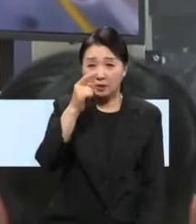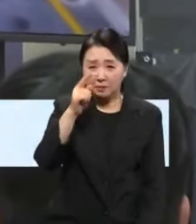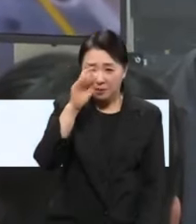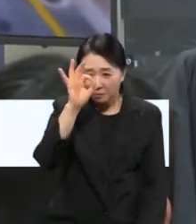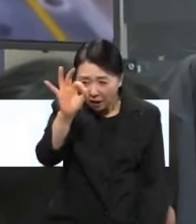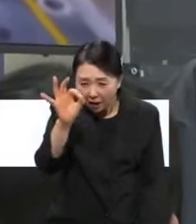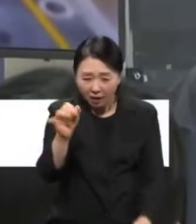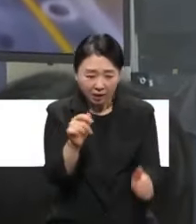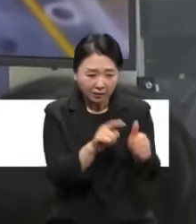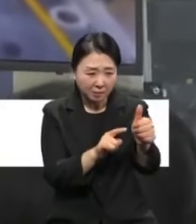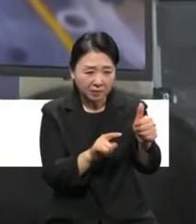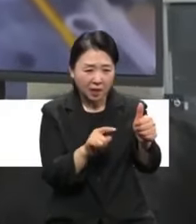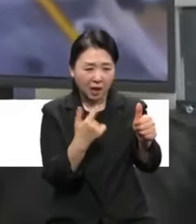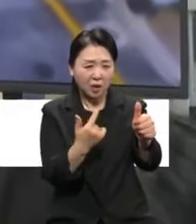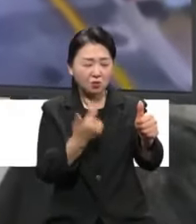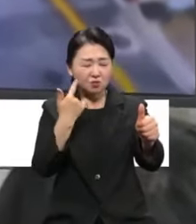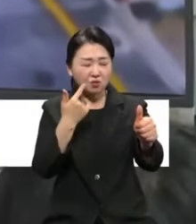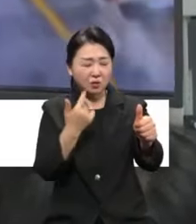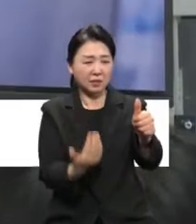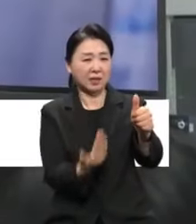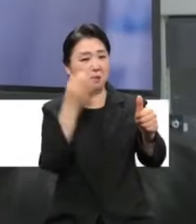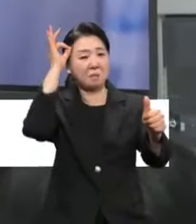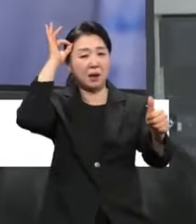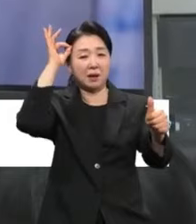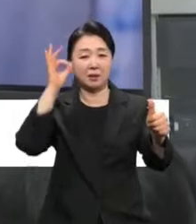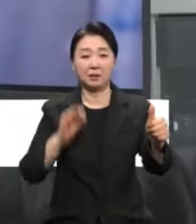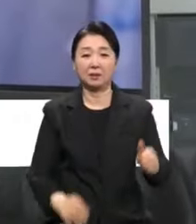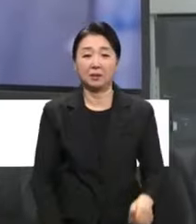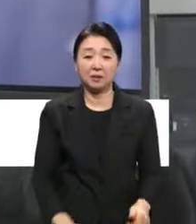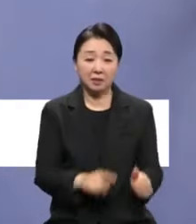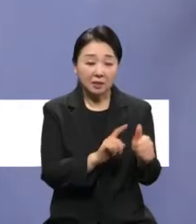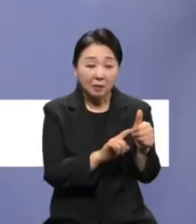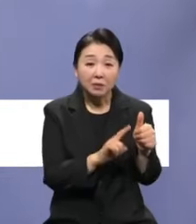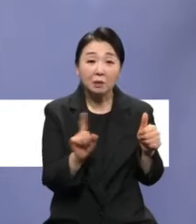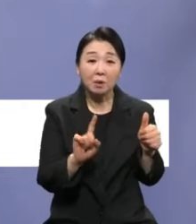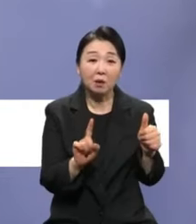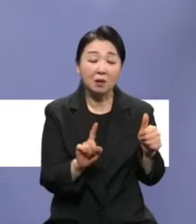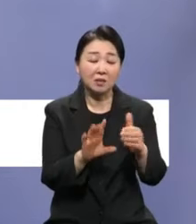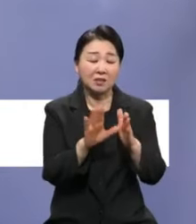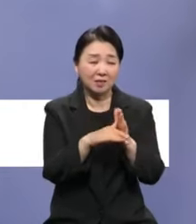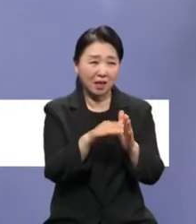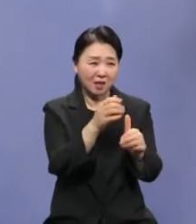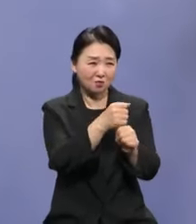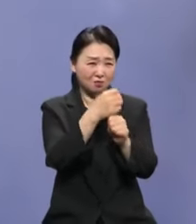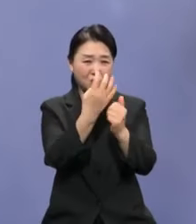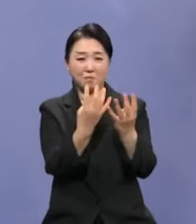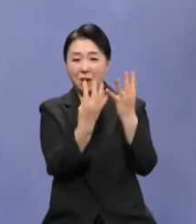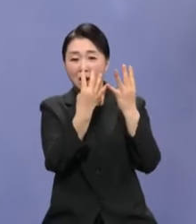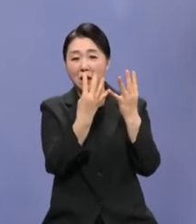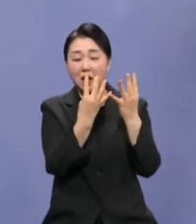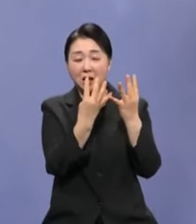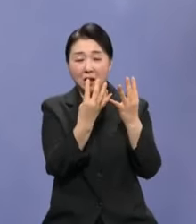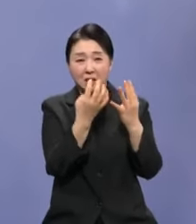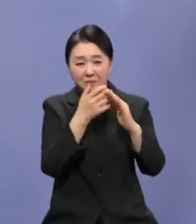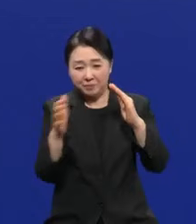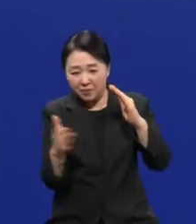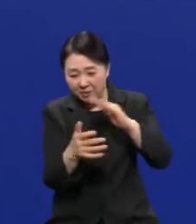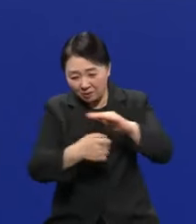보자마자 6년 전 사건을 떠올렸습니다. 이 남성, 당시 구속시켰던 빈집털이범이었던